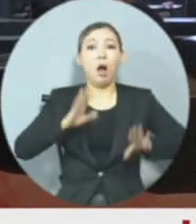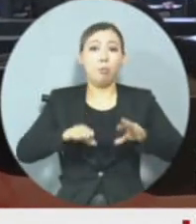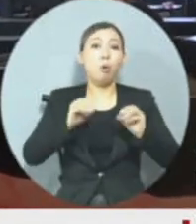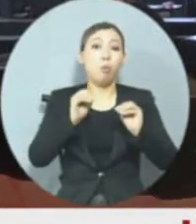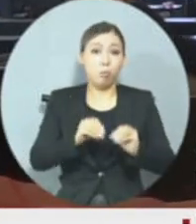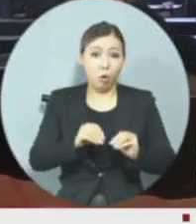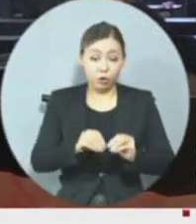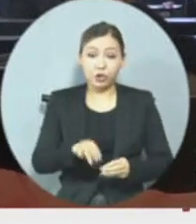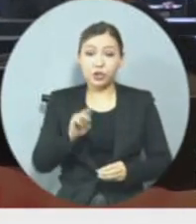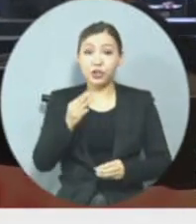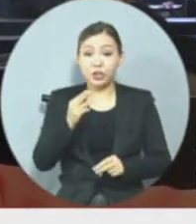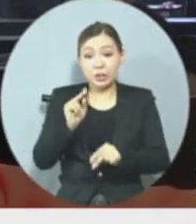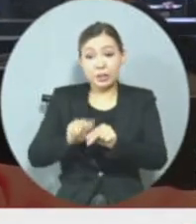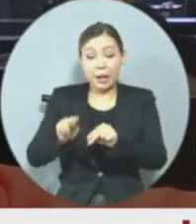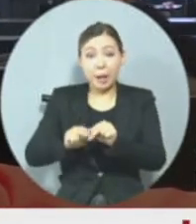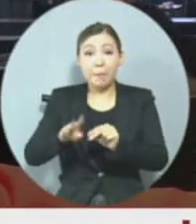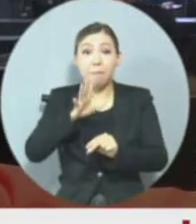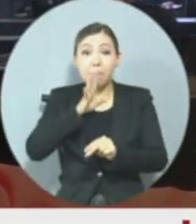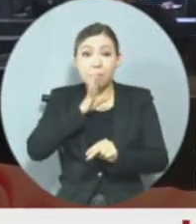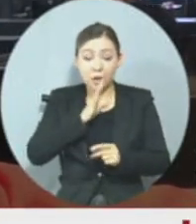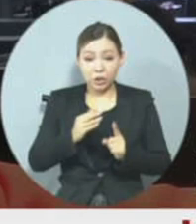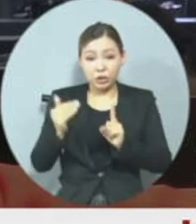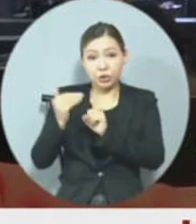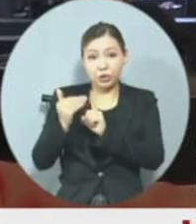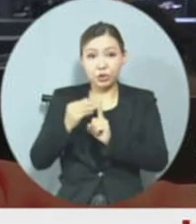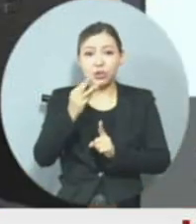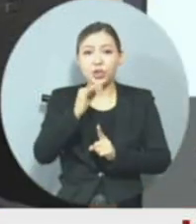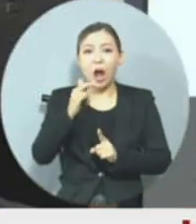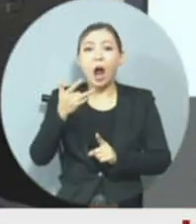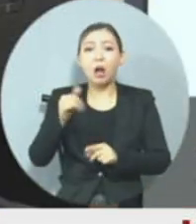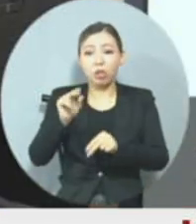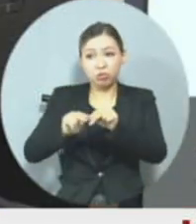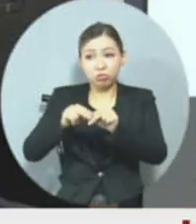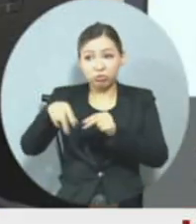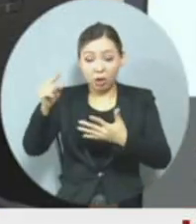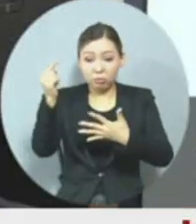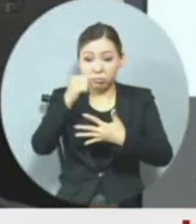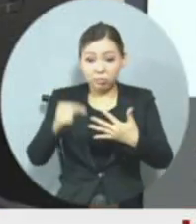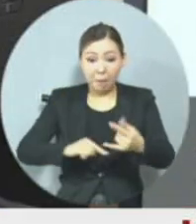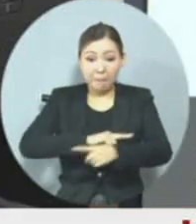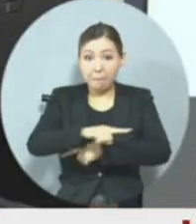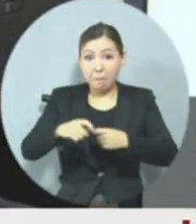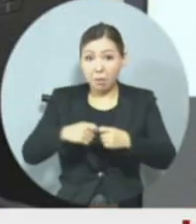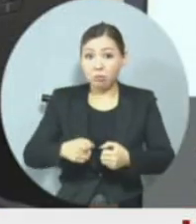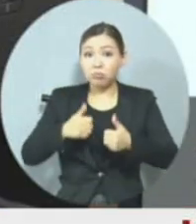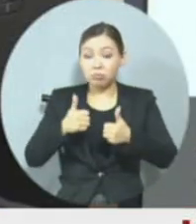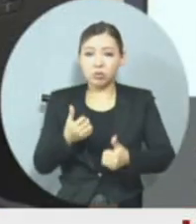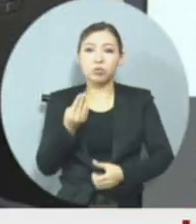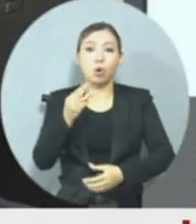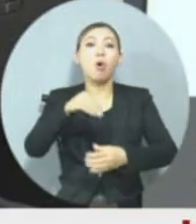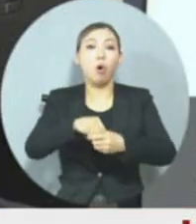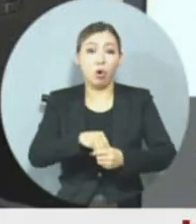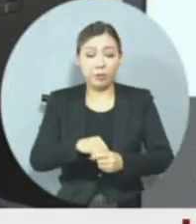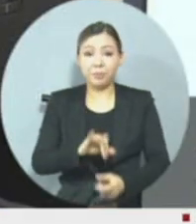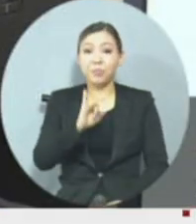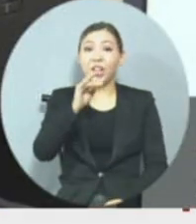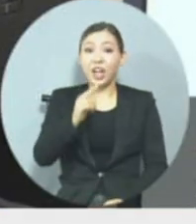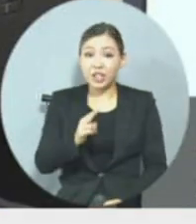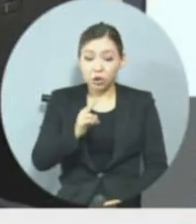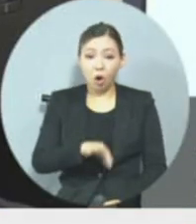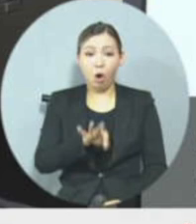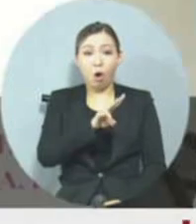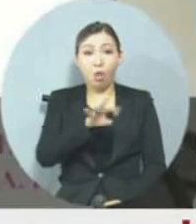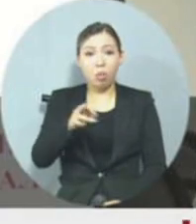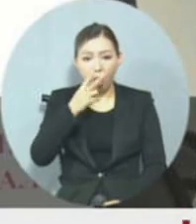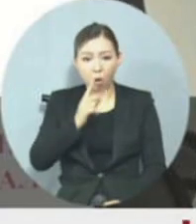шалгалтын тодорхойлтын одоо шаардлагыг хангасан тохиолдолд орно гэдэг. Зэйн удаагийн ерхий шалгалтанд оролцчдын дундаж ирц оноо харьцангуй өндөр